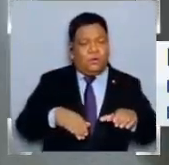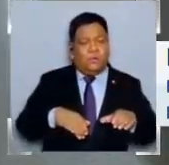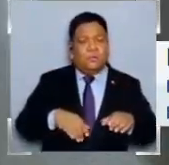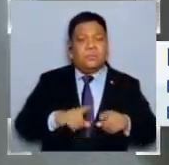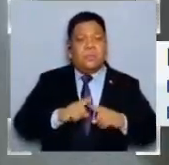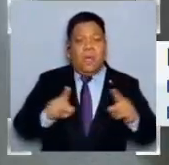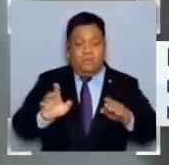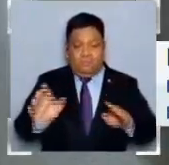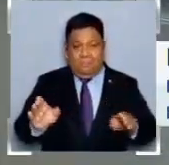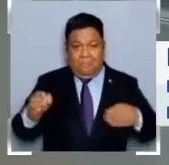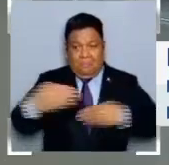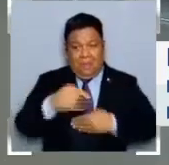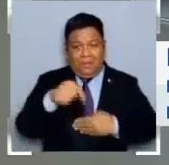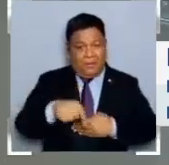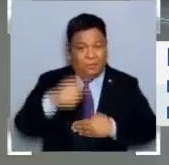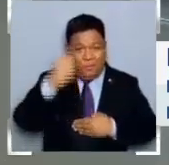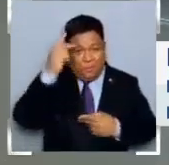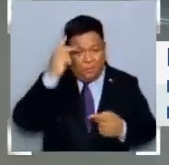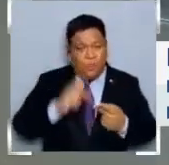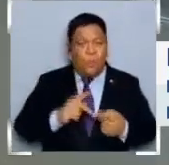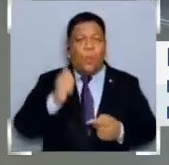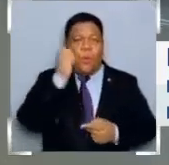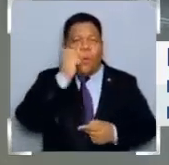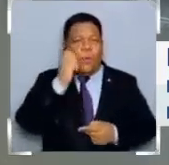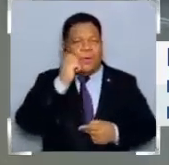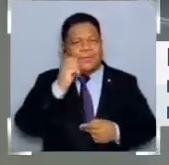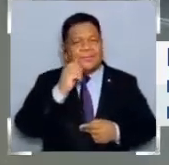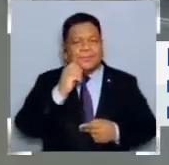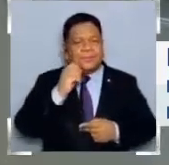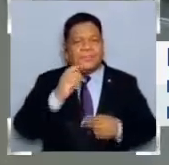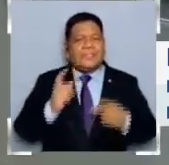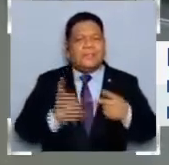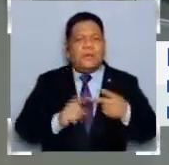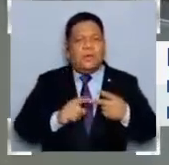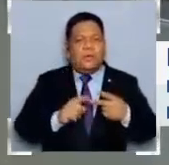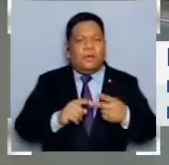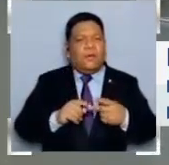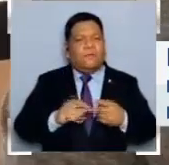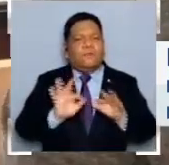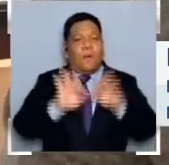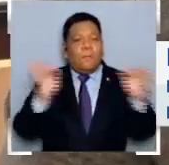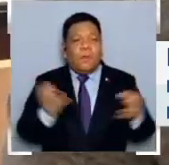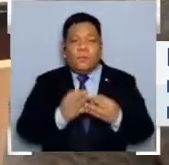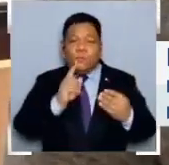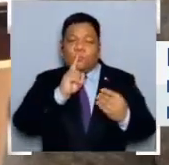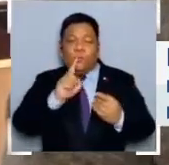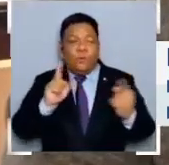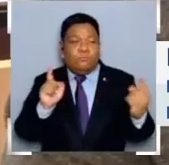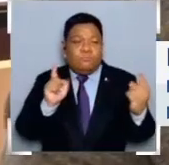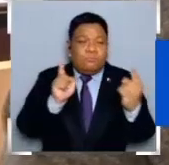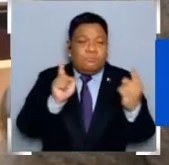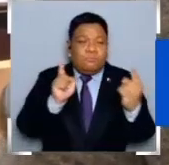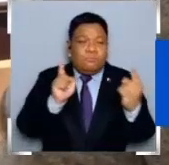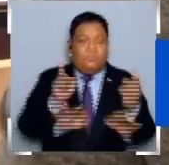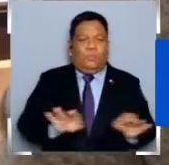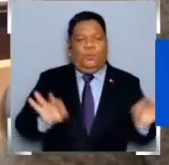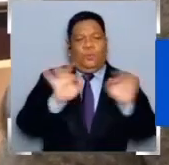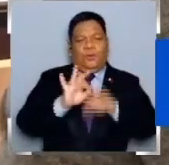ay palaging pangalawa lang sa sinasalubong ng pamilya tuwing umuuwi sila. Sigurado ako yung presensya ko ang